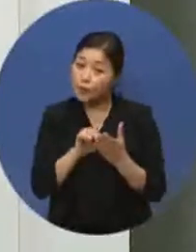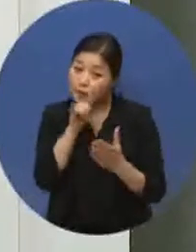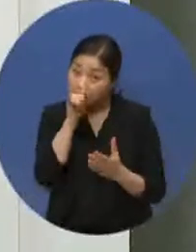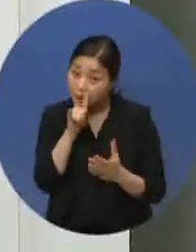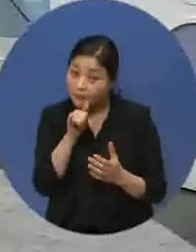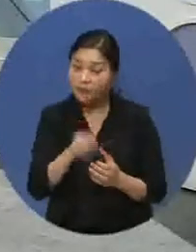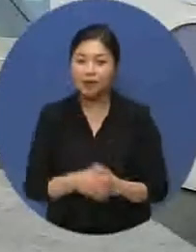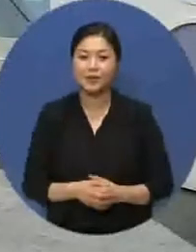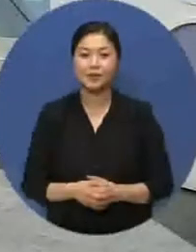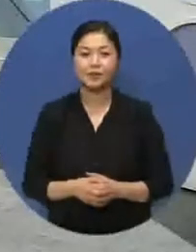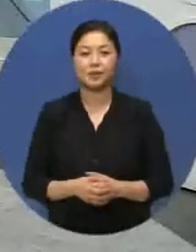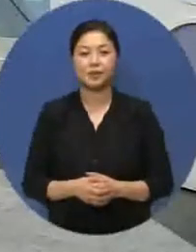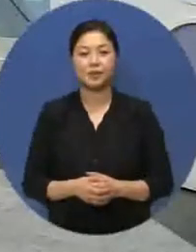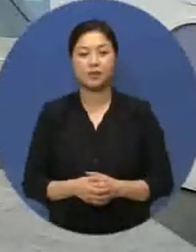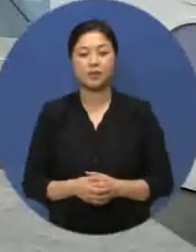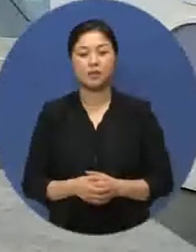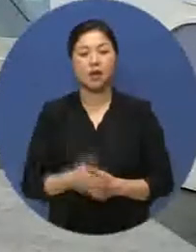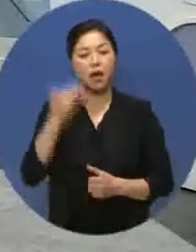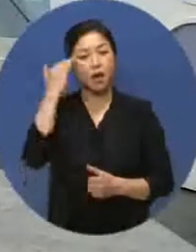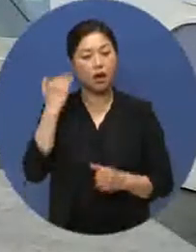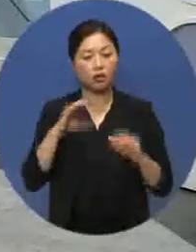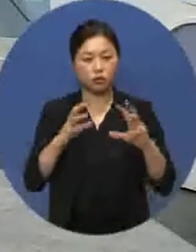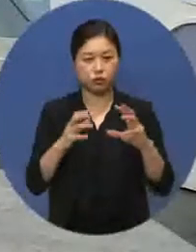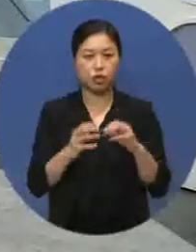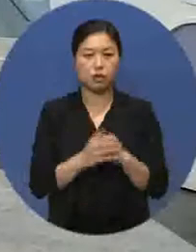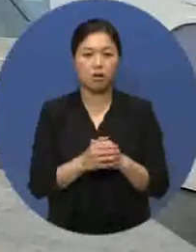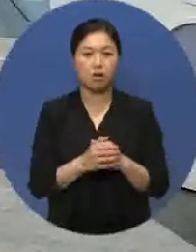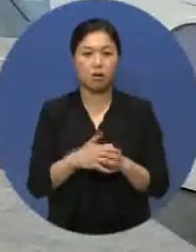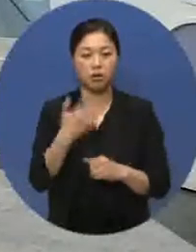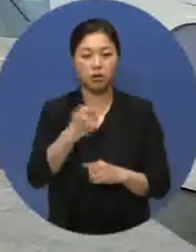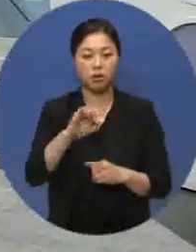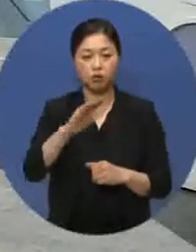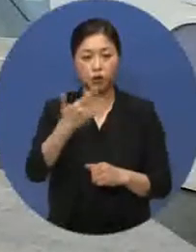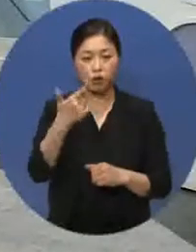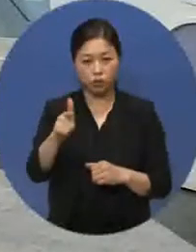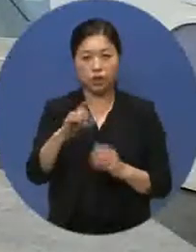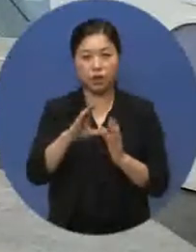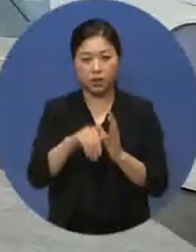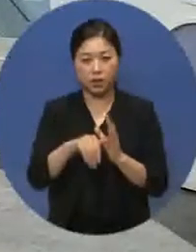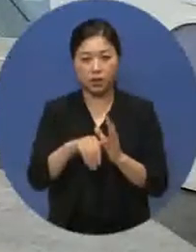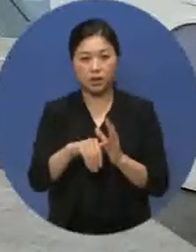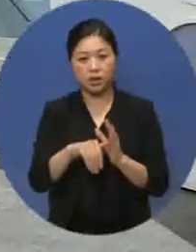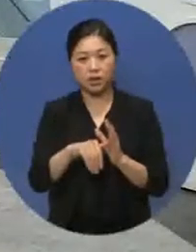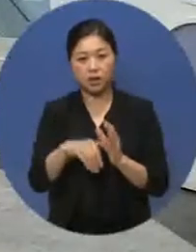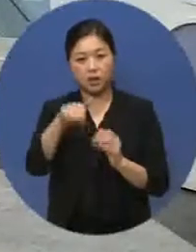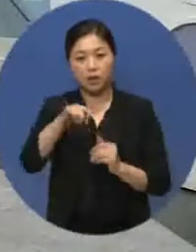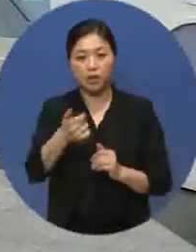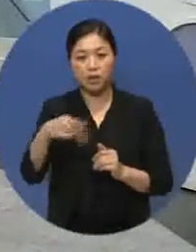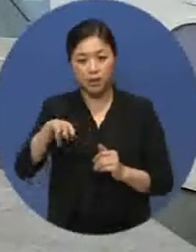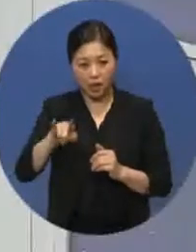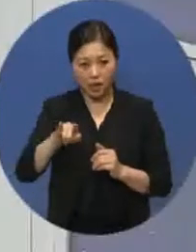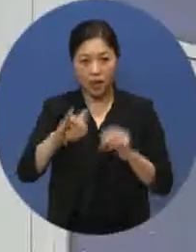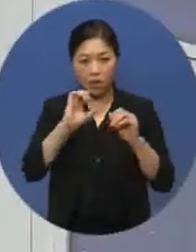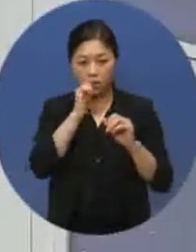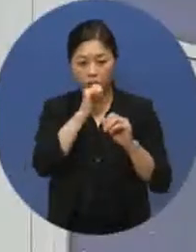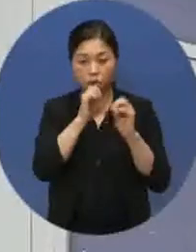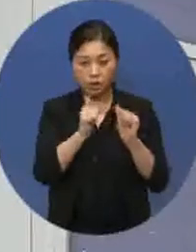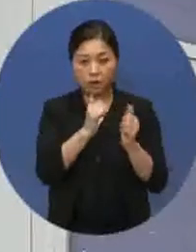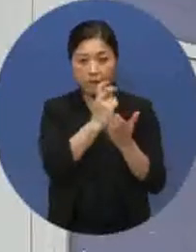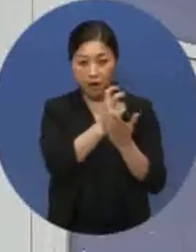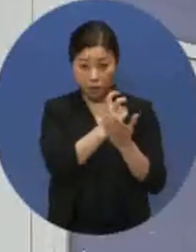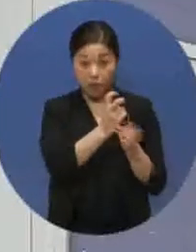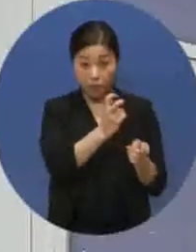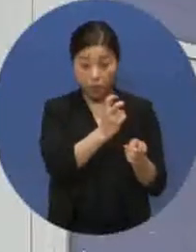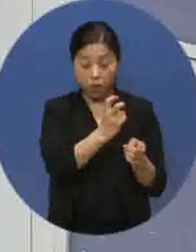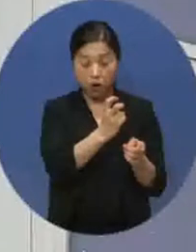네. 저희 대한민국에서 최초의 1906년에 이제 어떤 근대적인 변호사법에 의한 변호사가